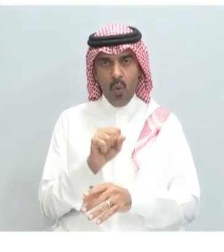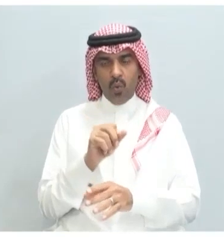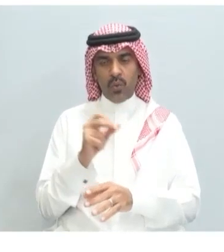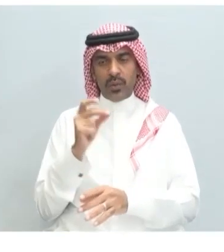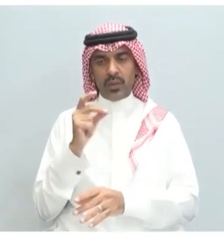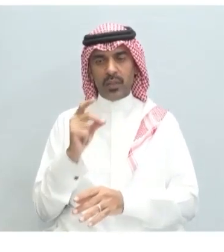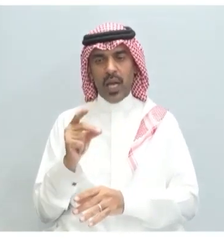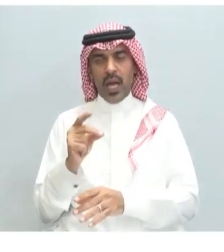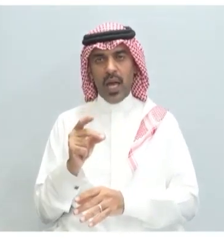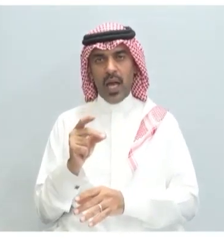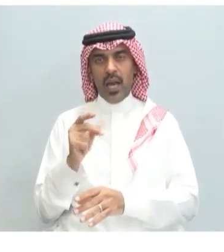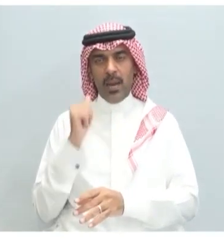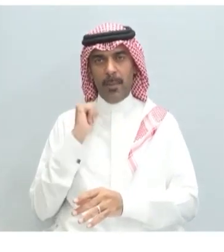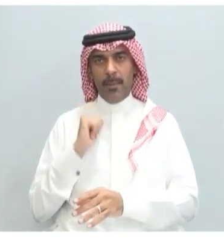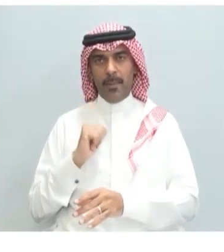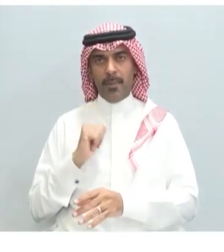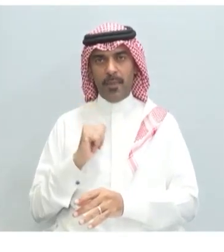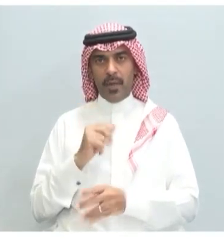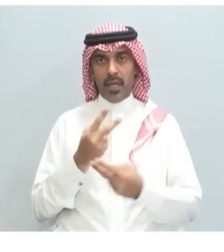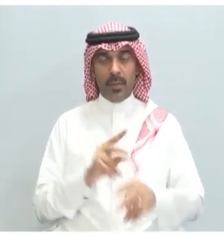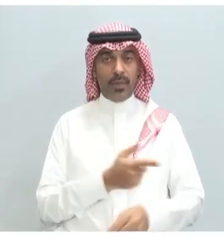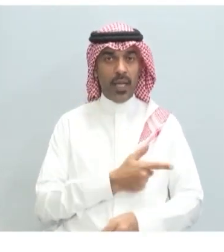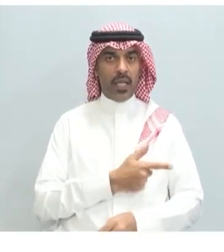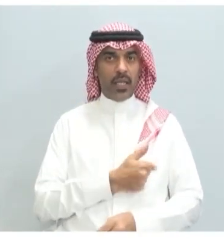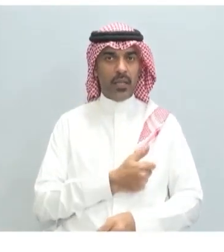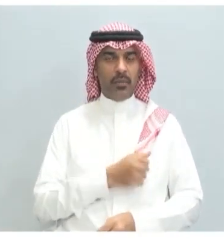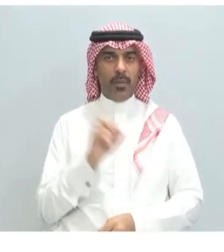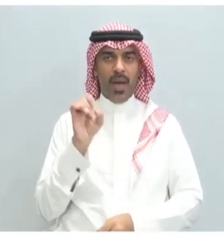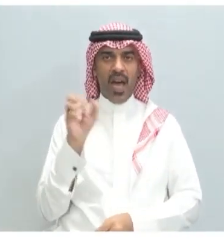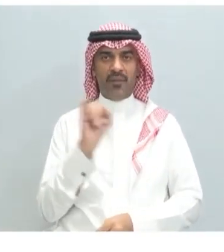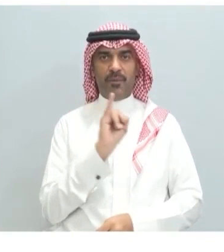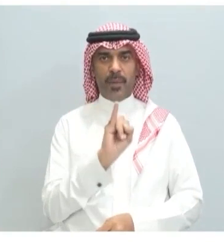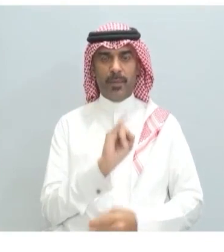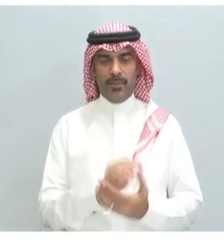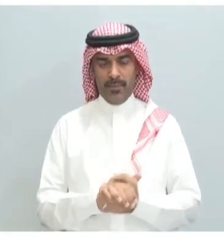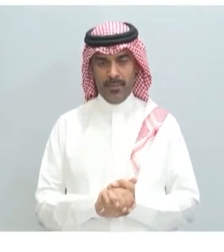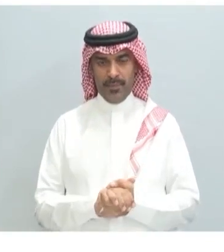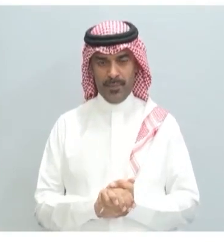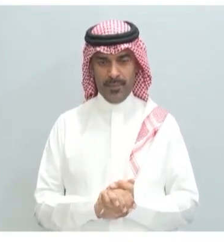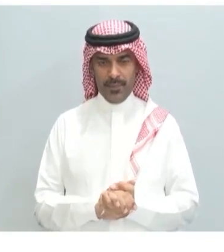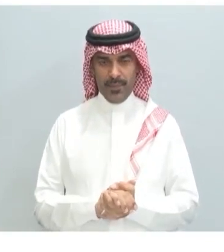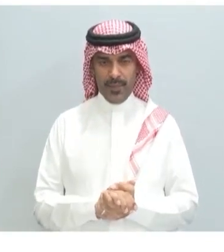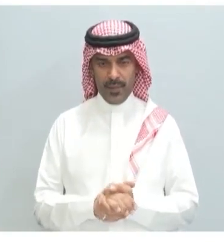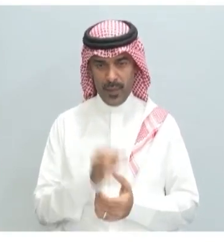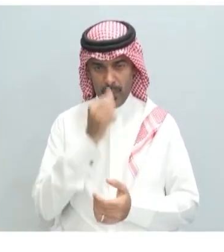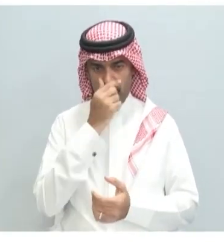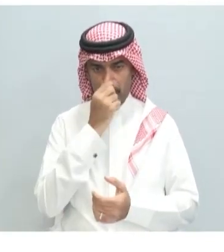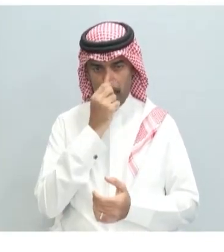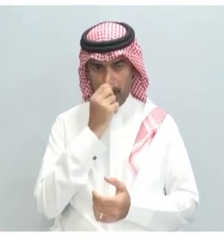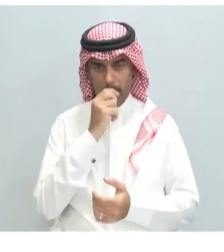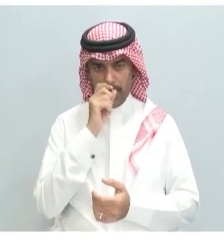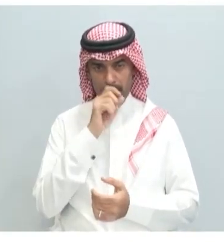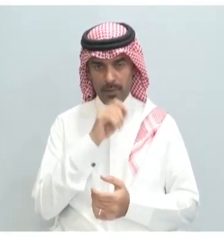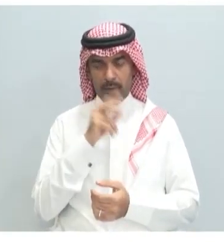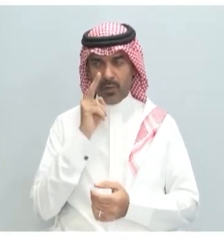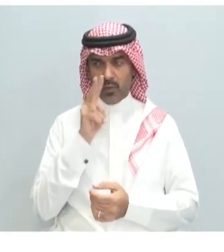يبدا اسمه بحرف الميم ان يكون طالبا يبدا اسمه بحرف الميم فبالتالي هنا نلاحظ ان عندي